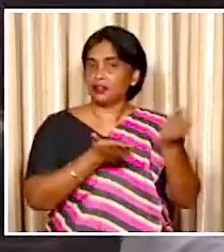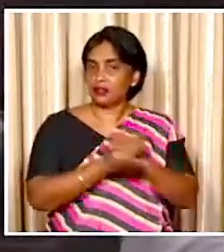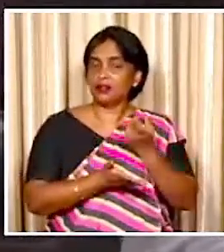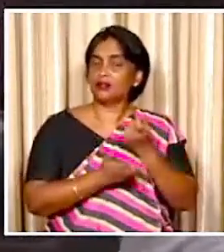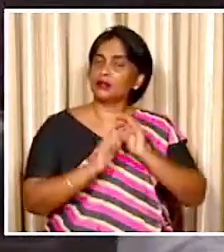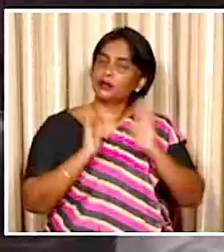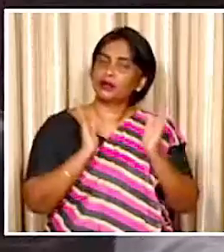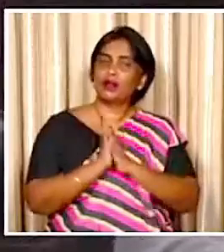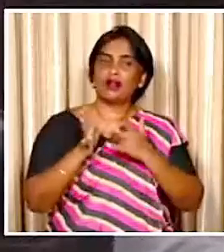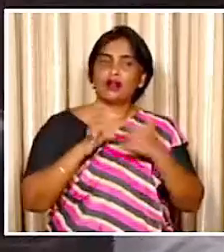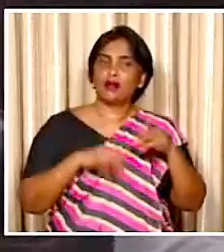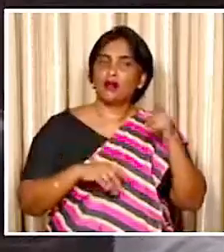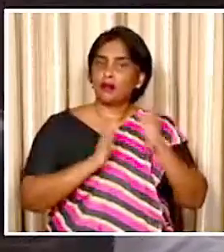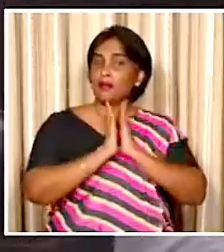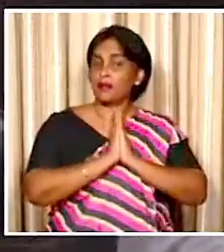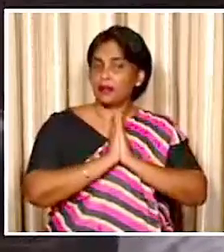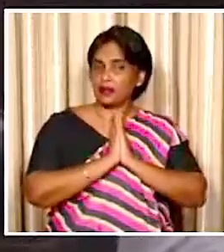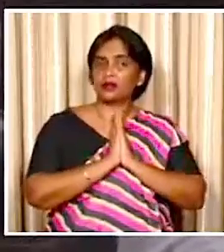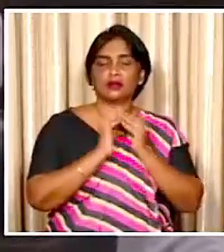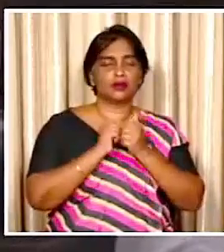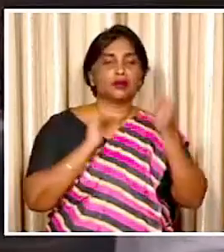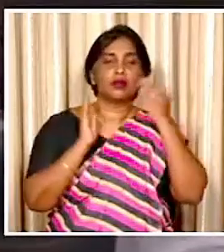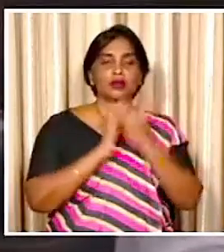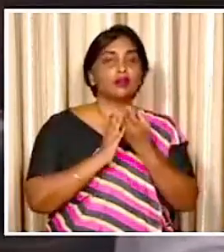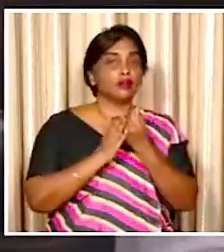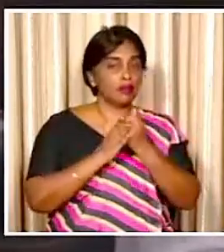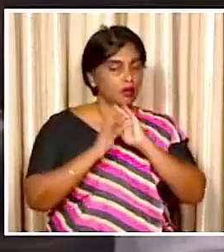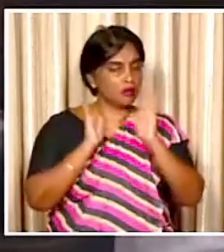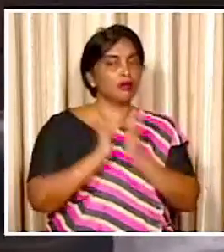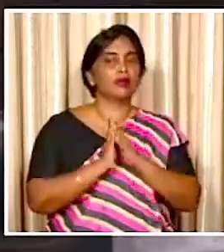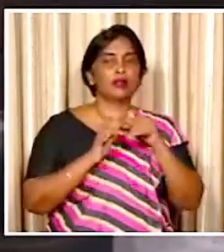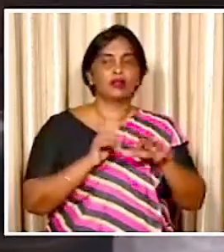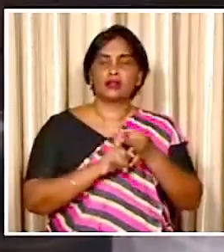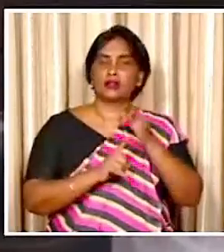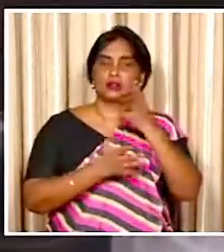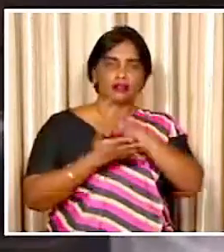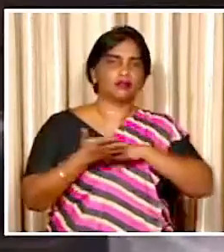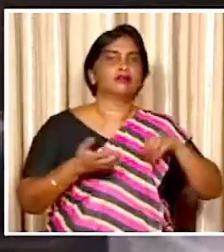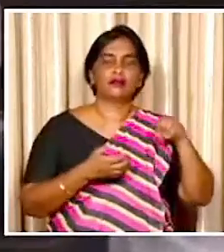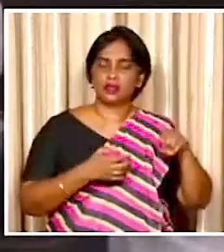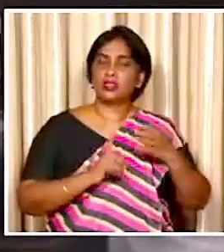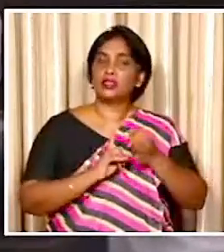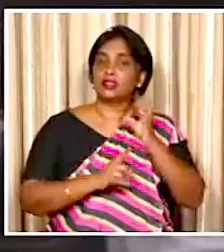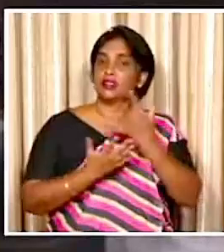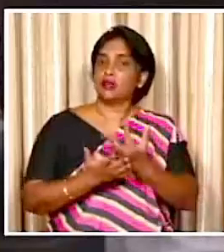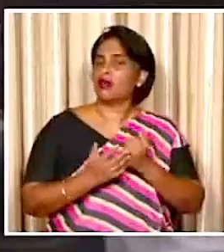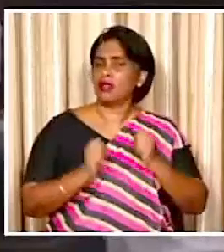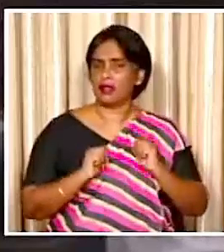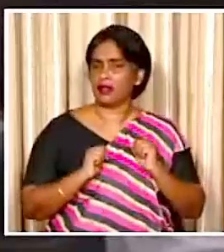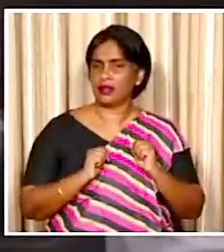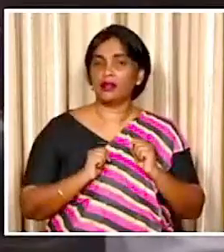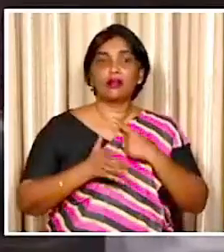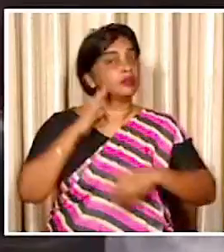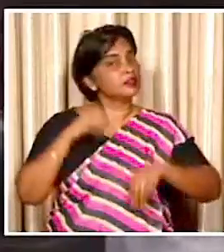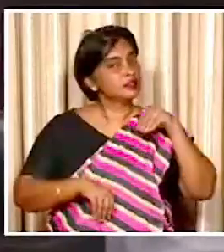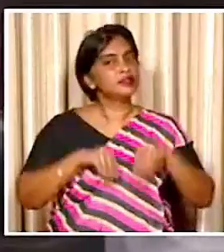සල්ලි, අනුරාධපුරේ බෞද්ධ කටයුතු සඳහා වෙන් කරලා තිබිච්ච සල්ලි දැන් මේ ජනාධිපති අතට ගන්න. ජනාධිපති අතට ගන්නෙ මොකටද? මේ